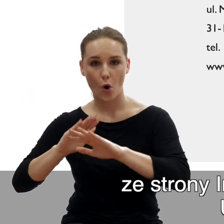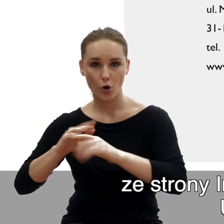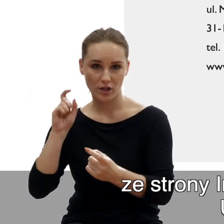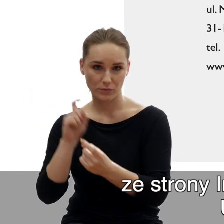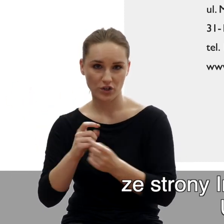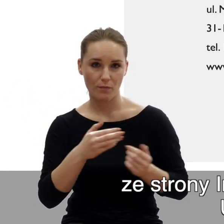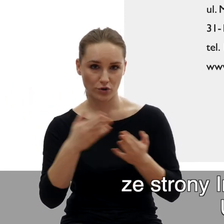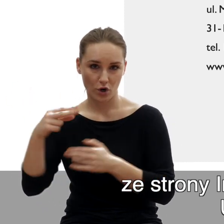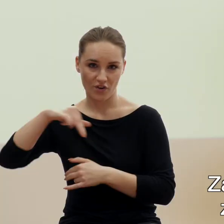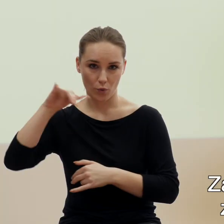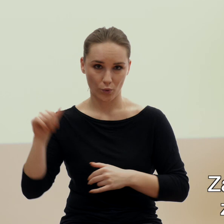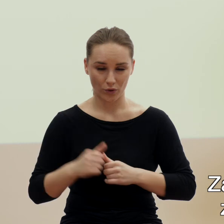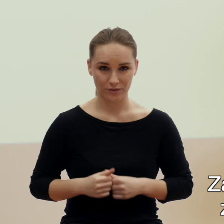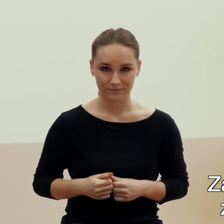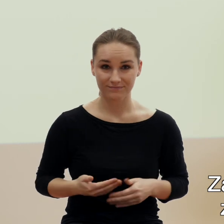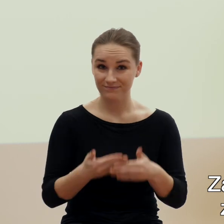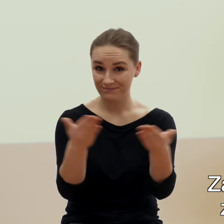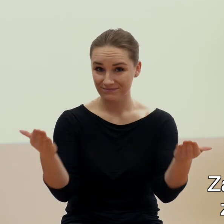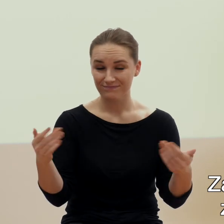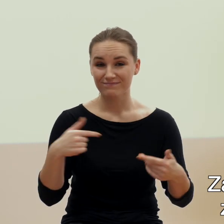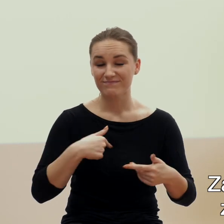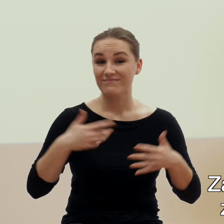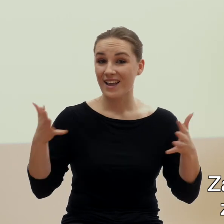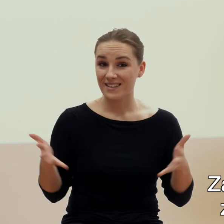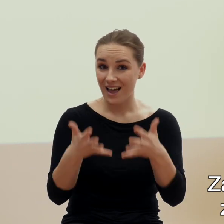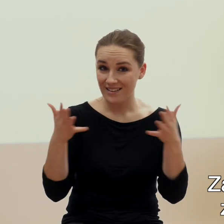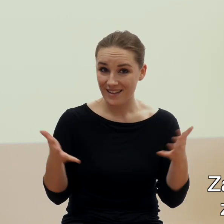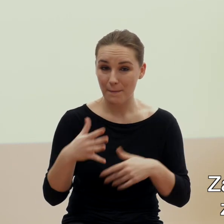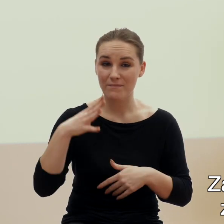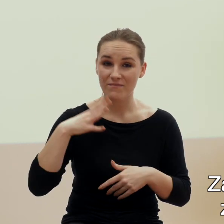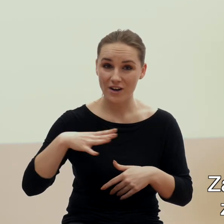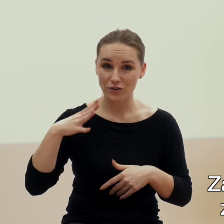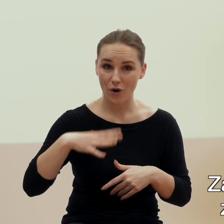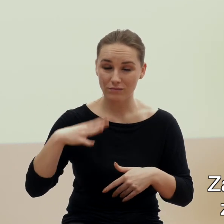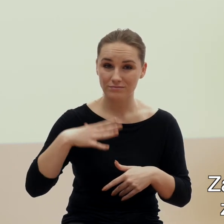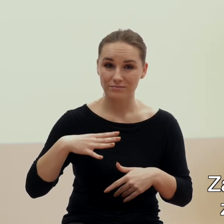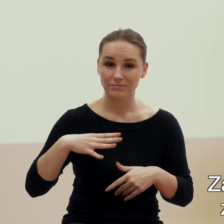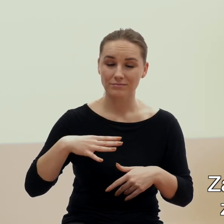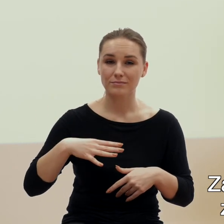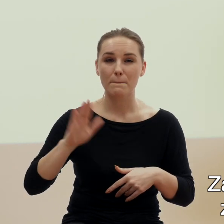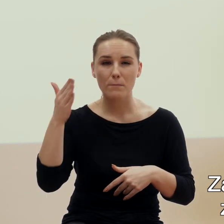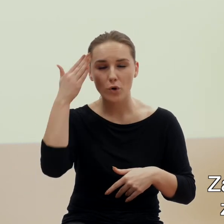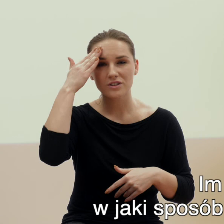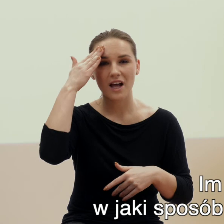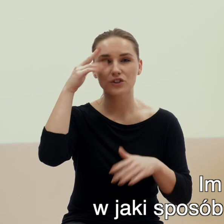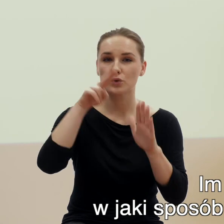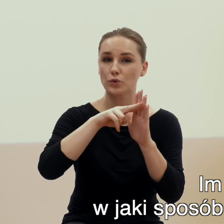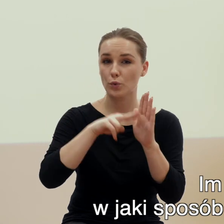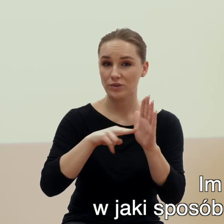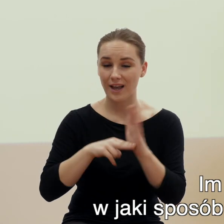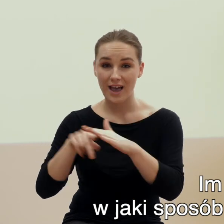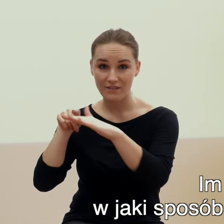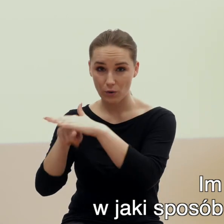Jagiellońskiego. Zachęcam do zapoznawania się z instrukcjami ewakuacyjnymi.